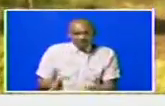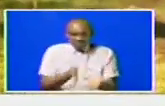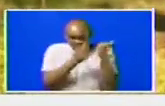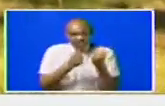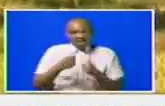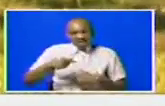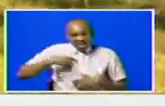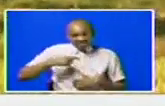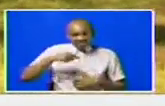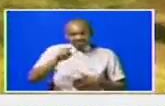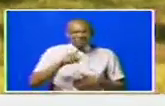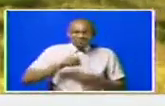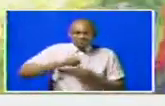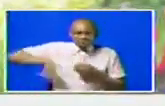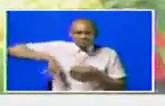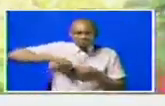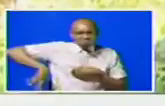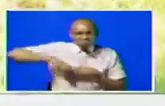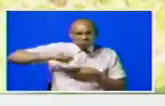kwenye wingu la harufu isiyopendeza.